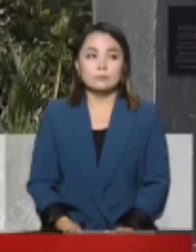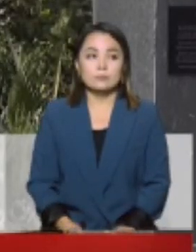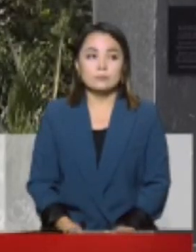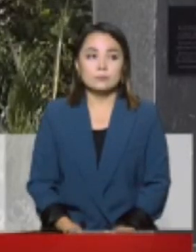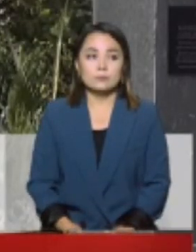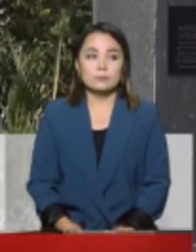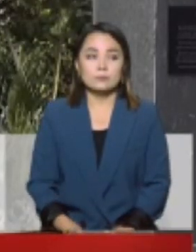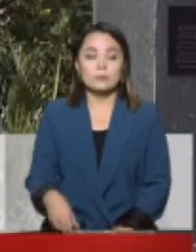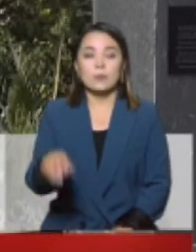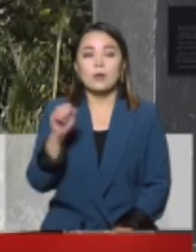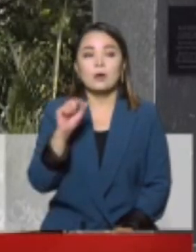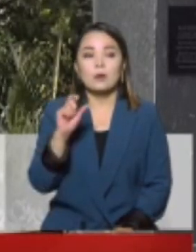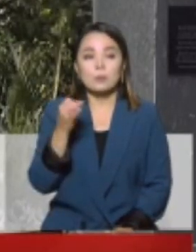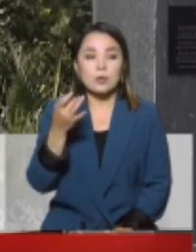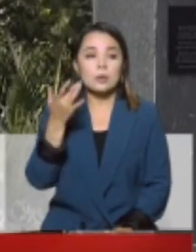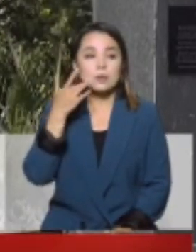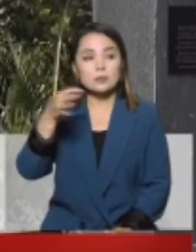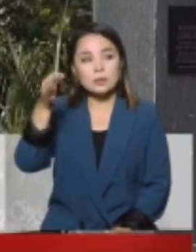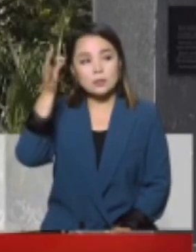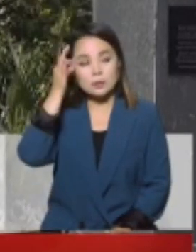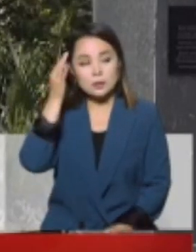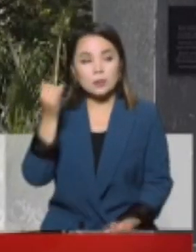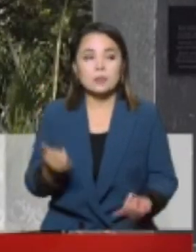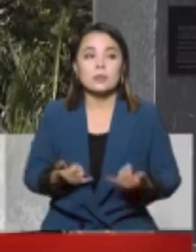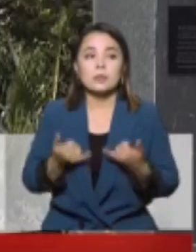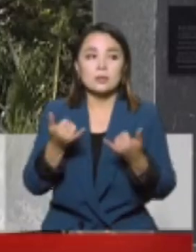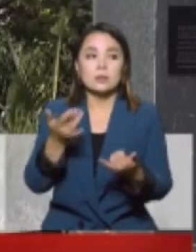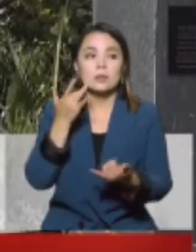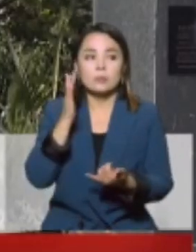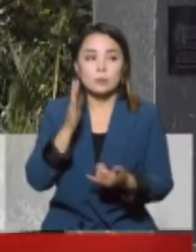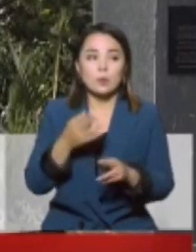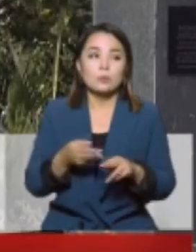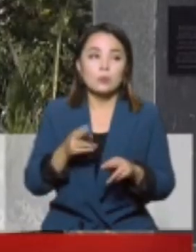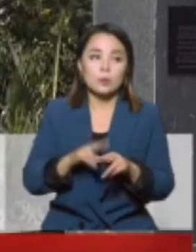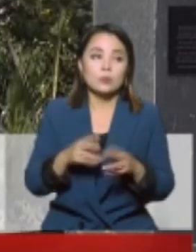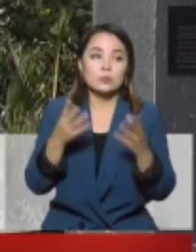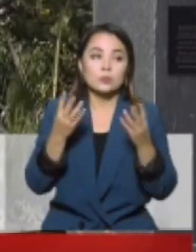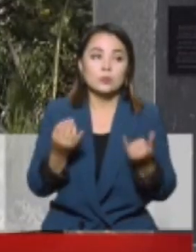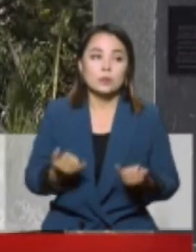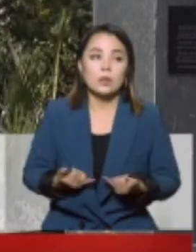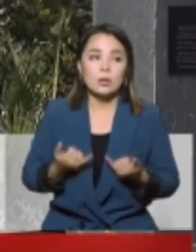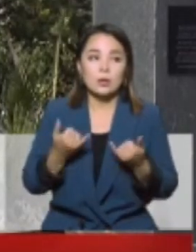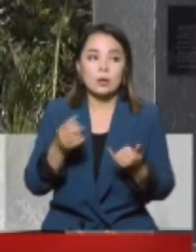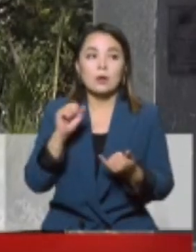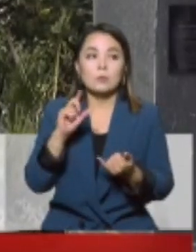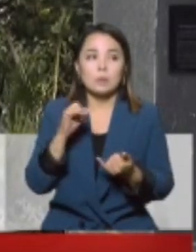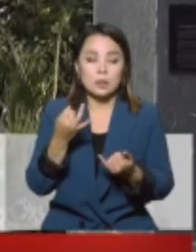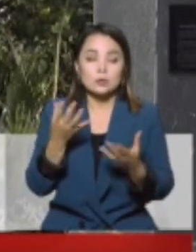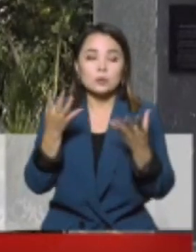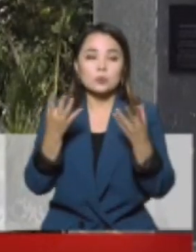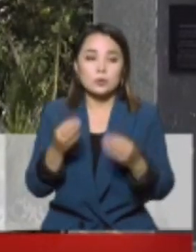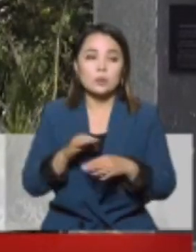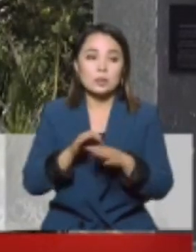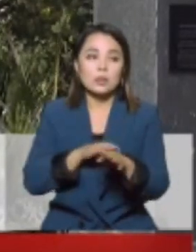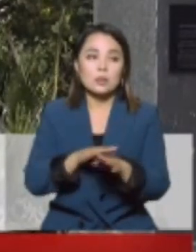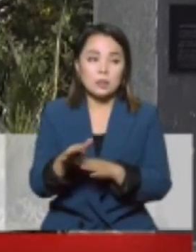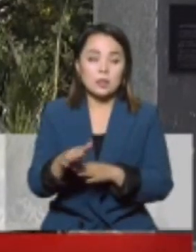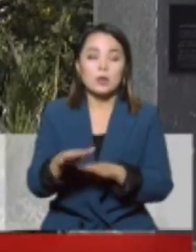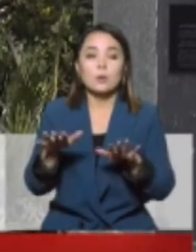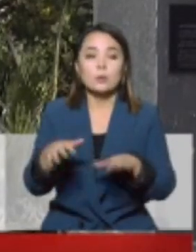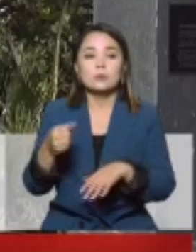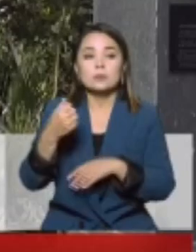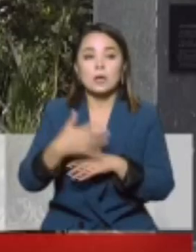atımızdı, Abay'dı. Eski alımız indi bulkun solu için Abay'ın meydanında, deli